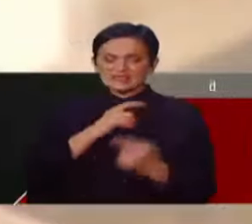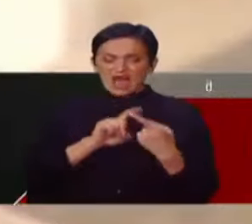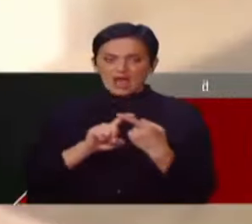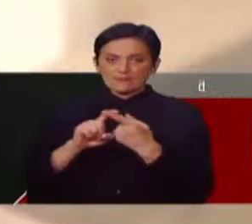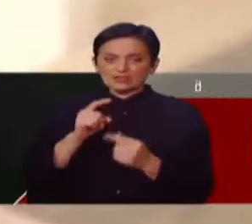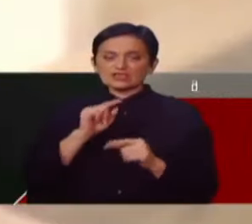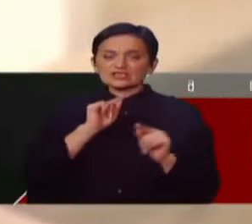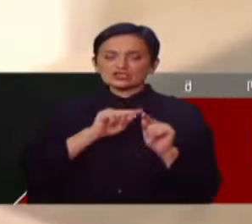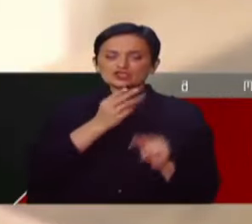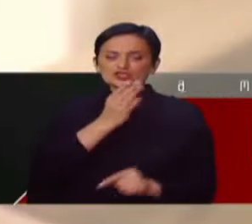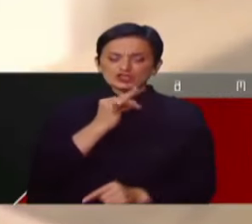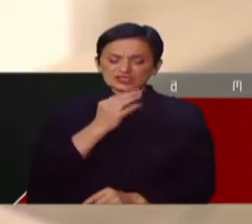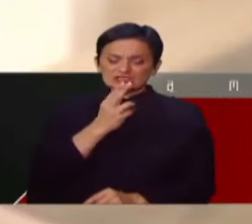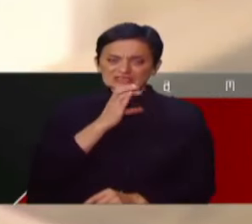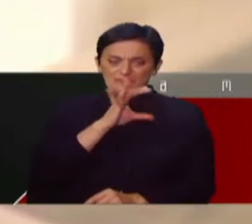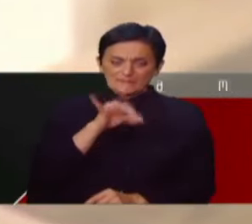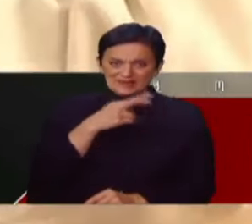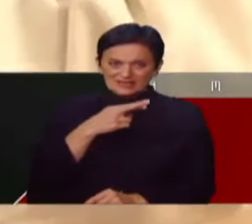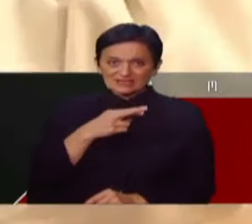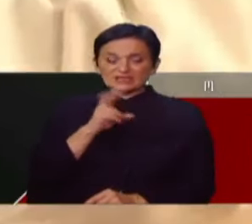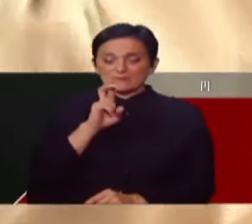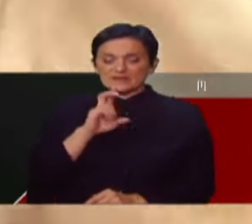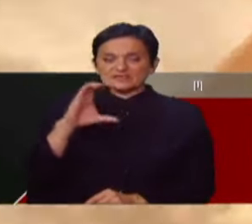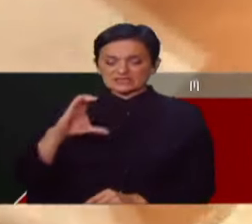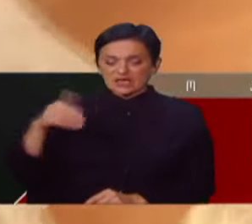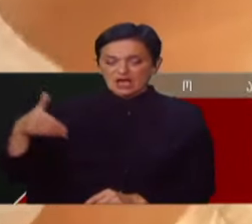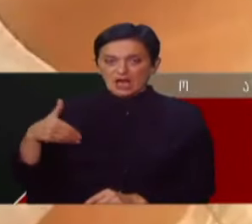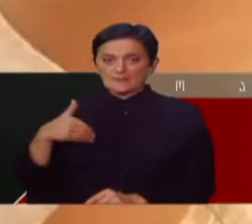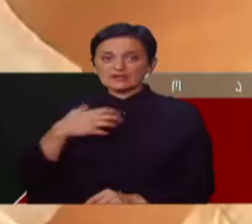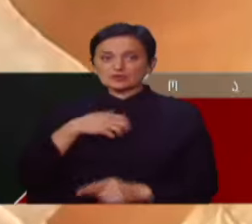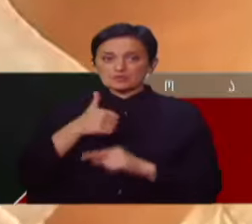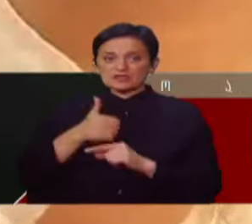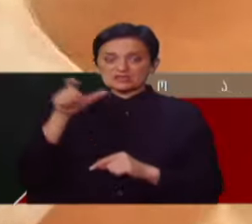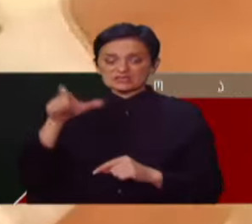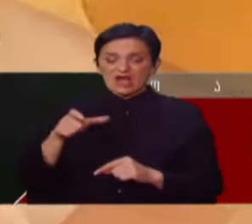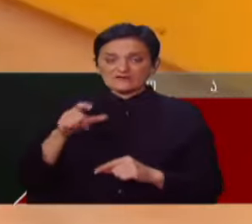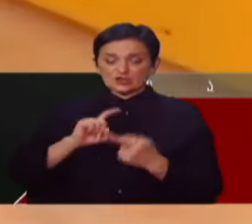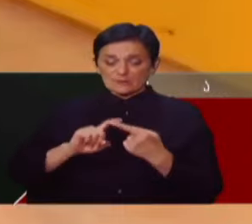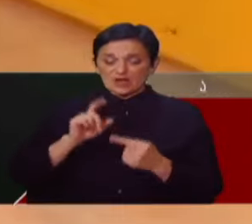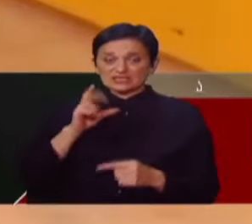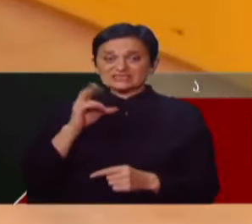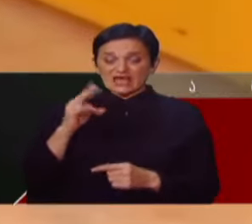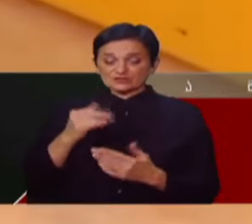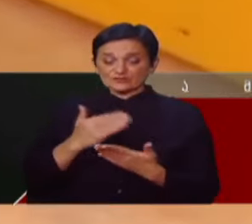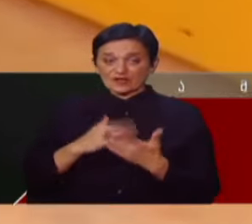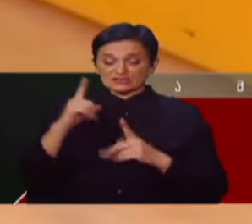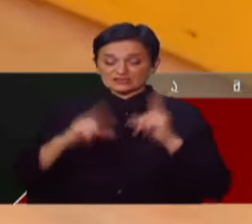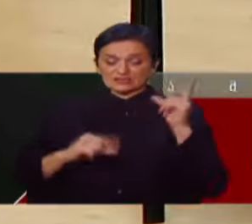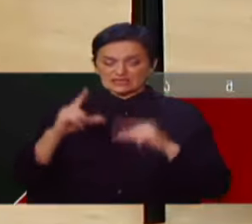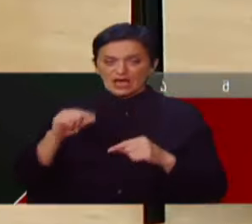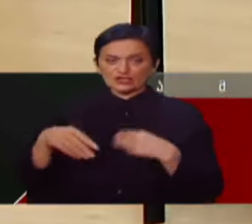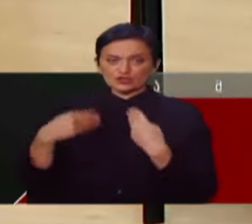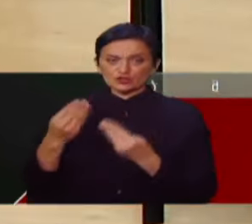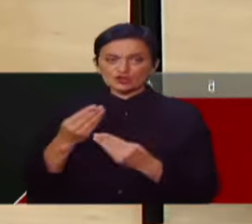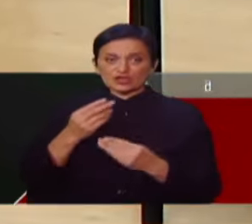ეპიდემია: შიცი, C და B ჰეპატიტები. ამის თქმის საფუძველს ქვეყნის მთავარ ინფექციონისტ თენგიზ ცერცვაძეს ის შედეგები და სტატისტიკა აძლევს,